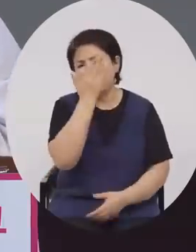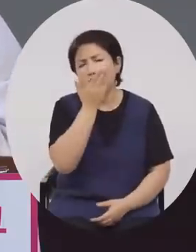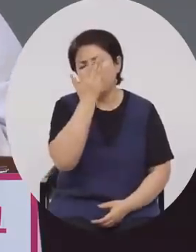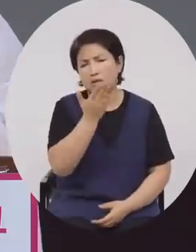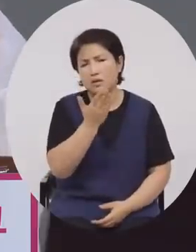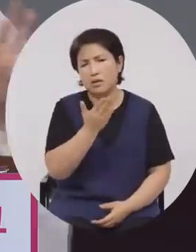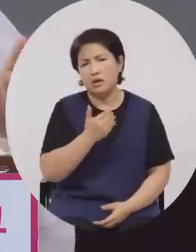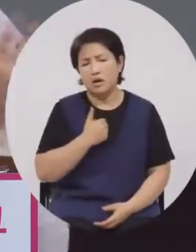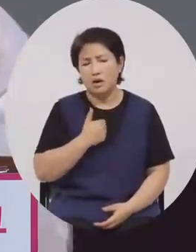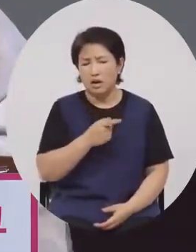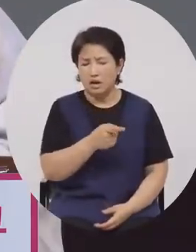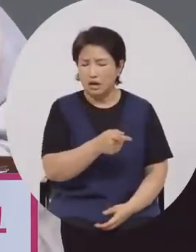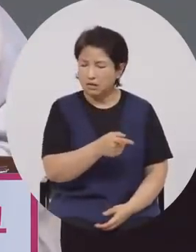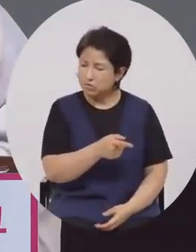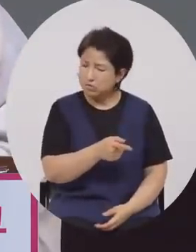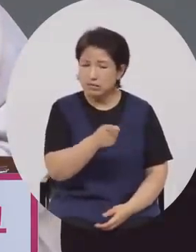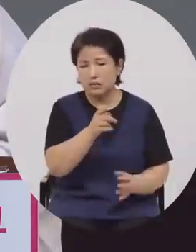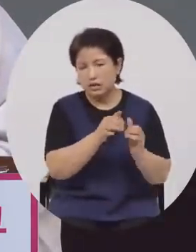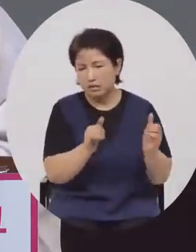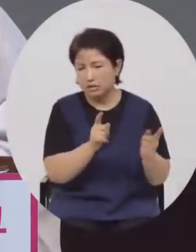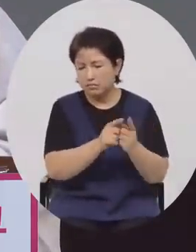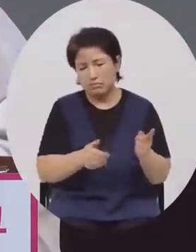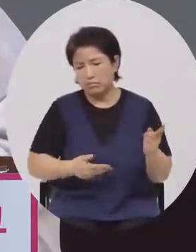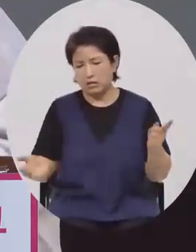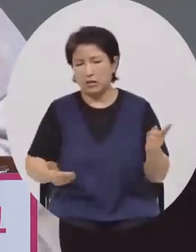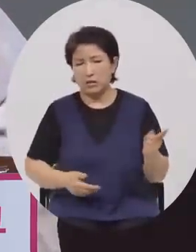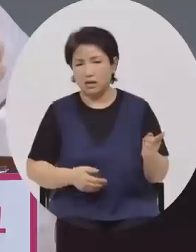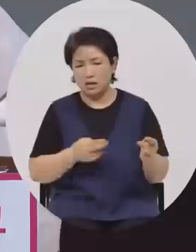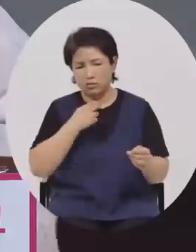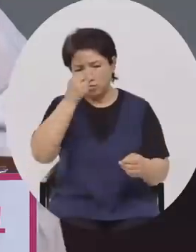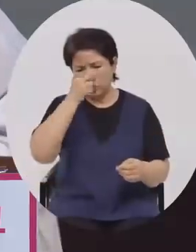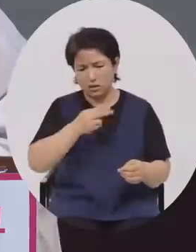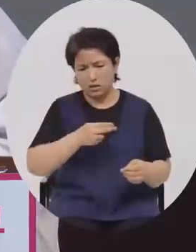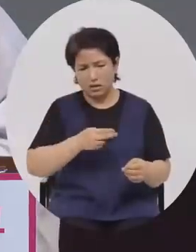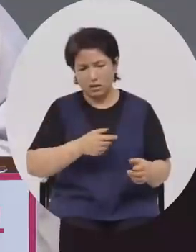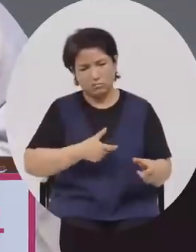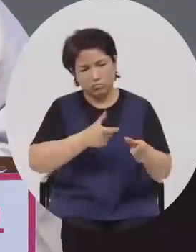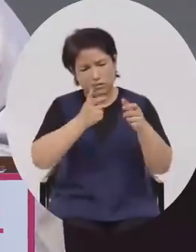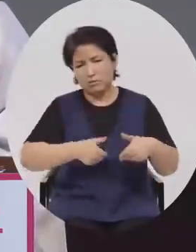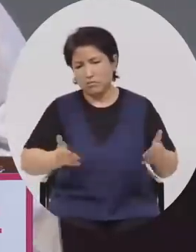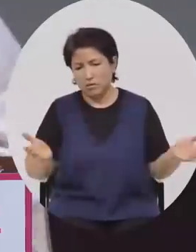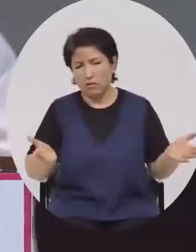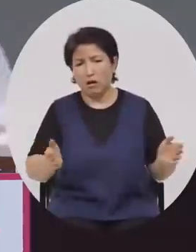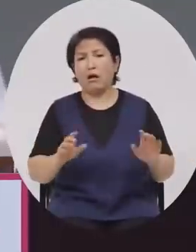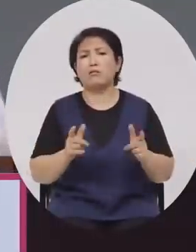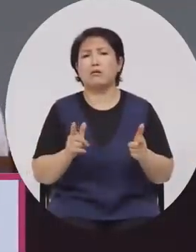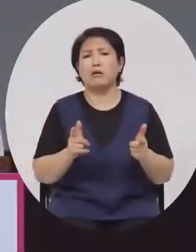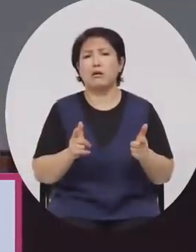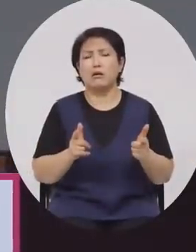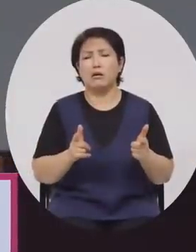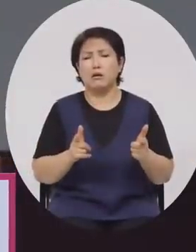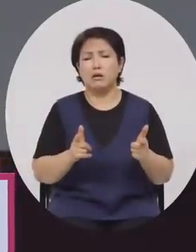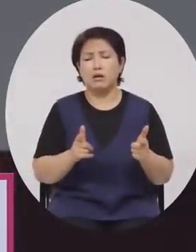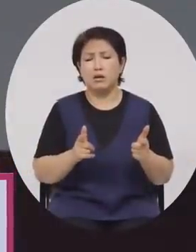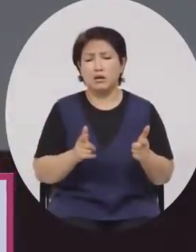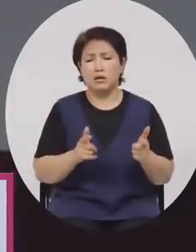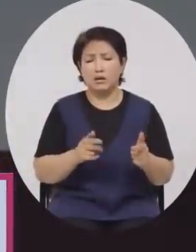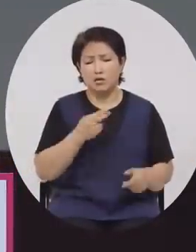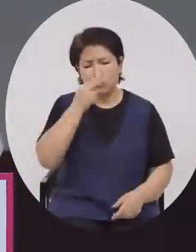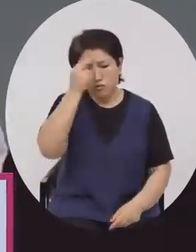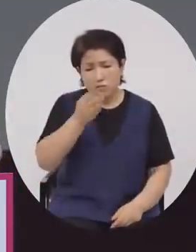필요하면 뭐 저런 인간들하고 친구할 필요 없다. 술 친구할 필요 없다. 이러면 안 했대. 그럼 술을 안 먹으면서 어떻게 술 친구할 수